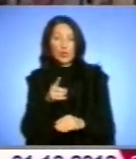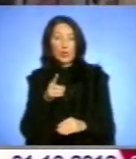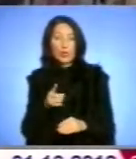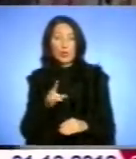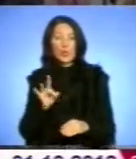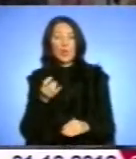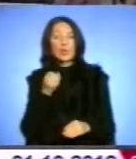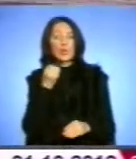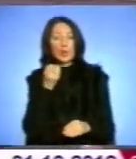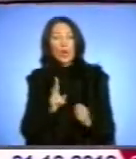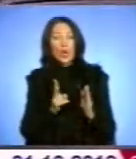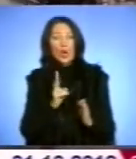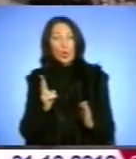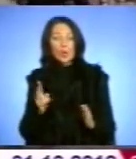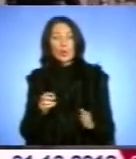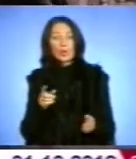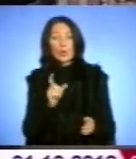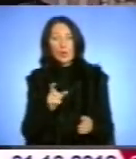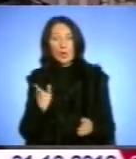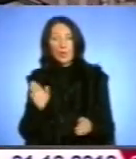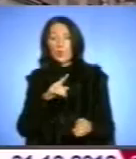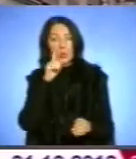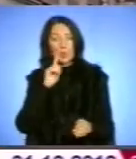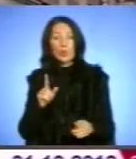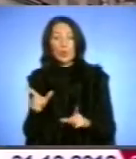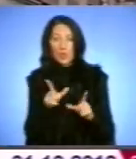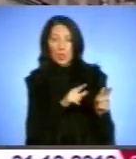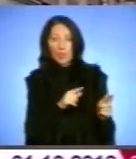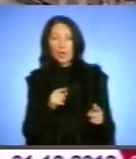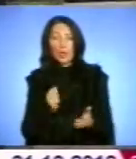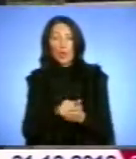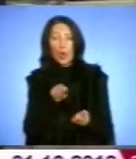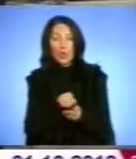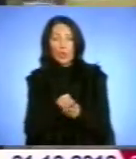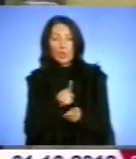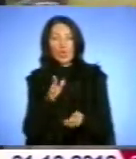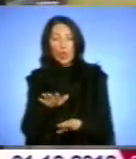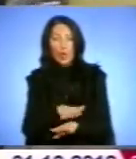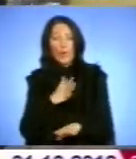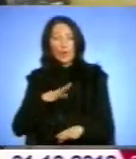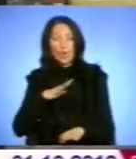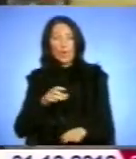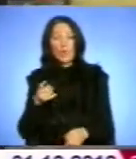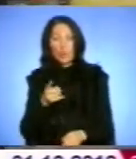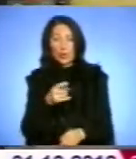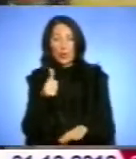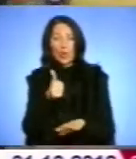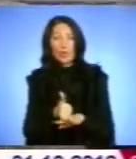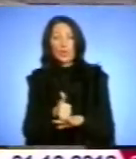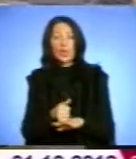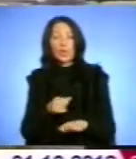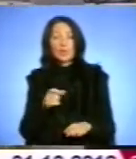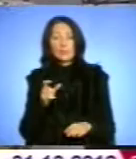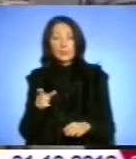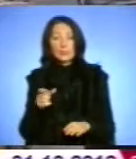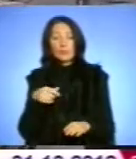якщо хтось із пасажирів зазнає незручностей у доїзді до кладовищ чи довго чекатиме на маршрутку, головний транспортник міста